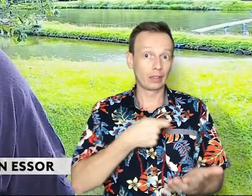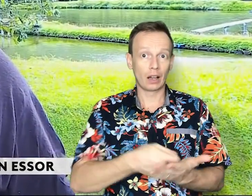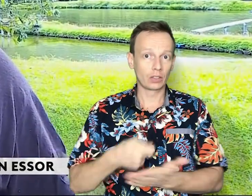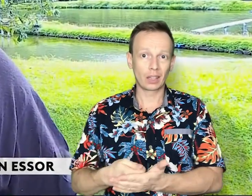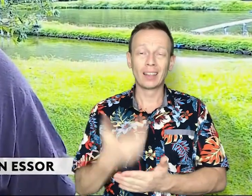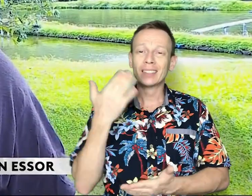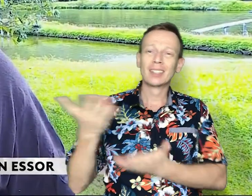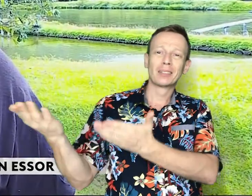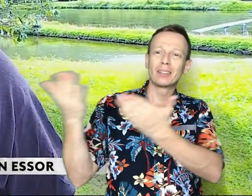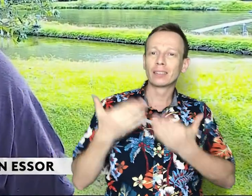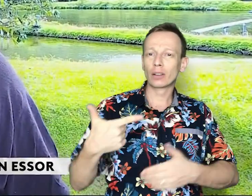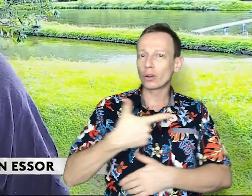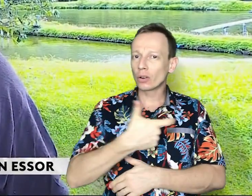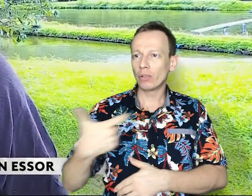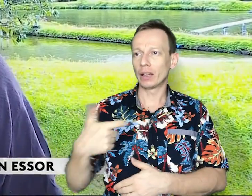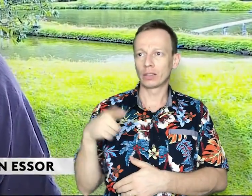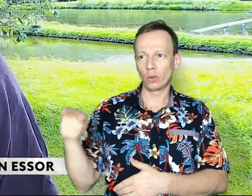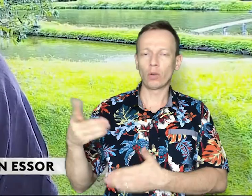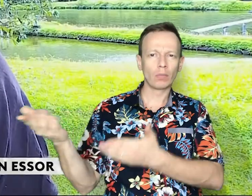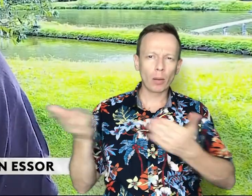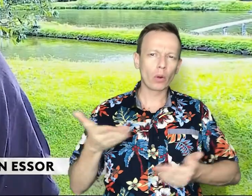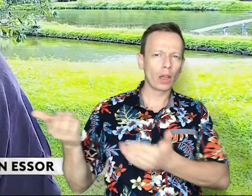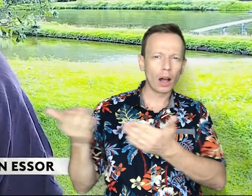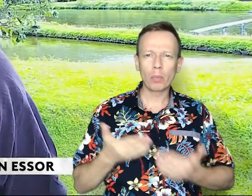faut emmener des crevettes de 500 tonnes à